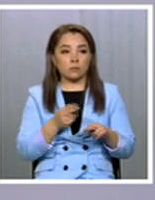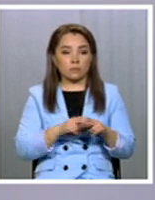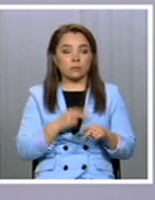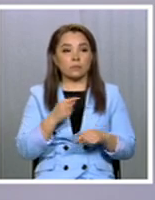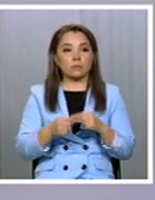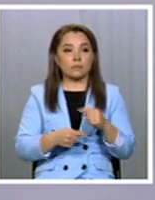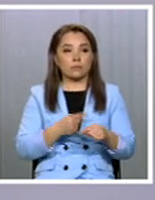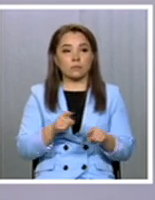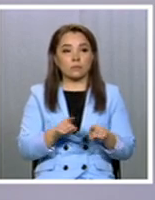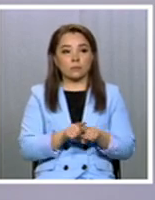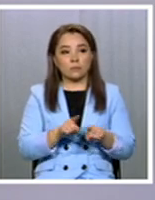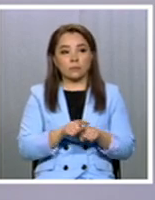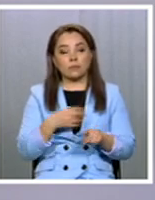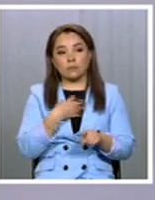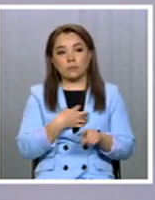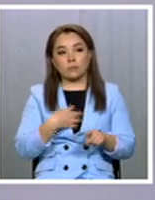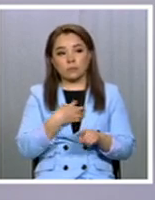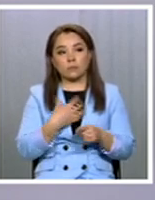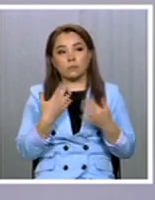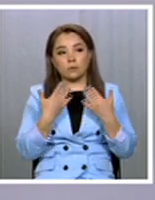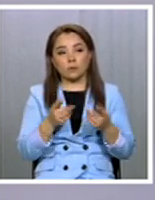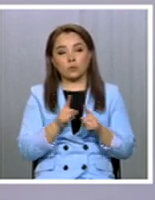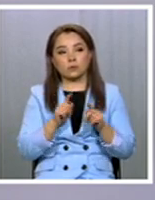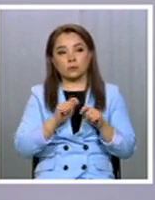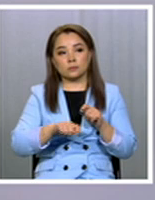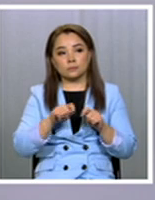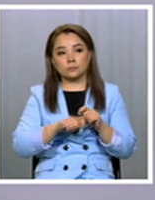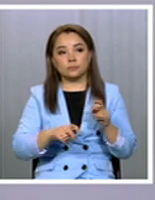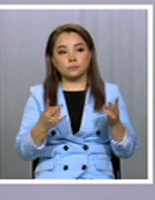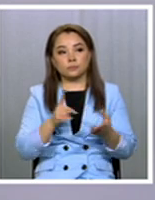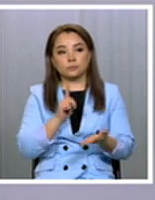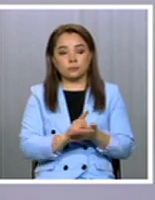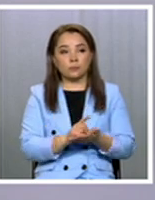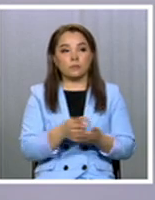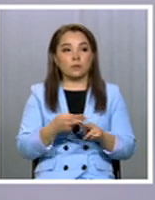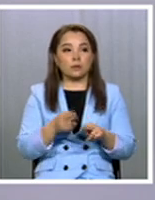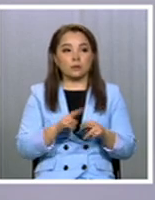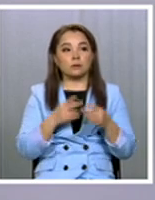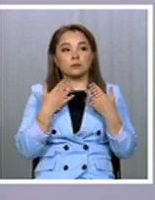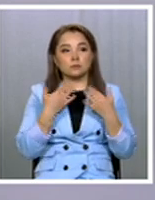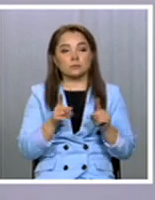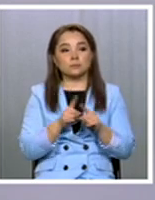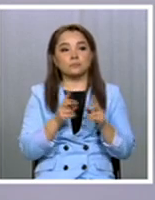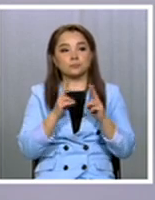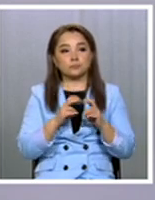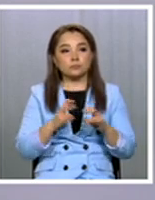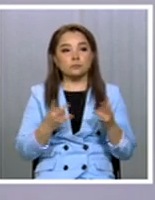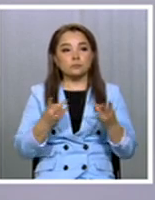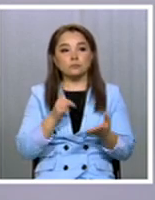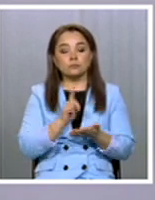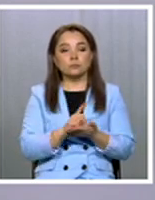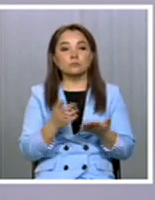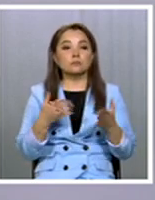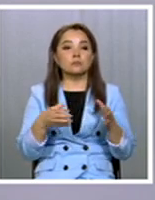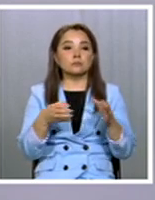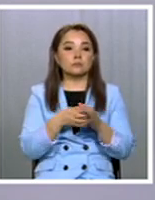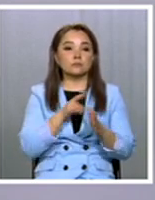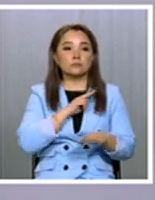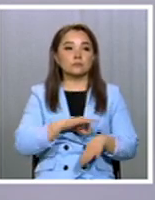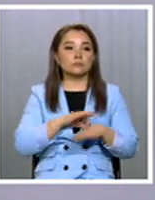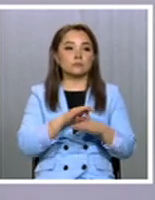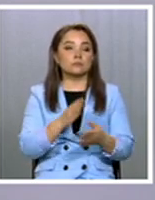Келесі, негізгі шартты тексеруіміз керек. Ал шартты тексеру үшін қандай оператор қолданатын еді?